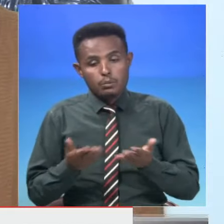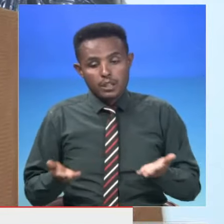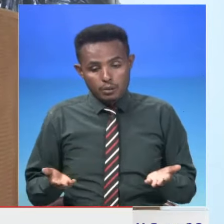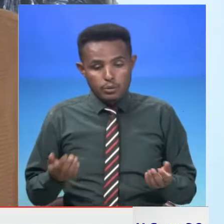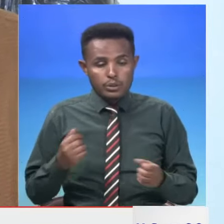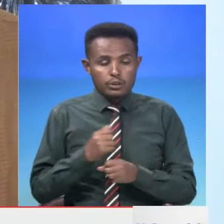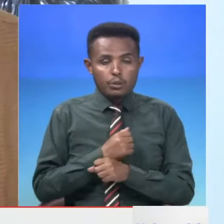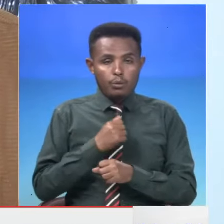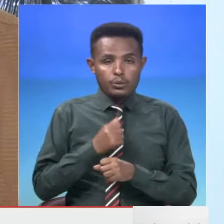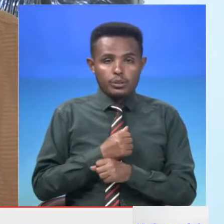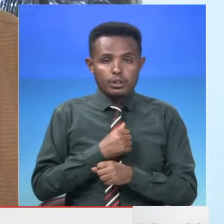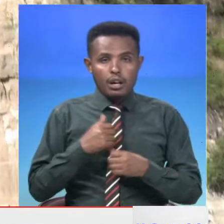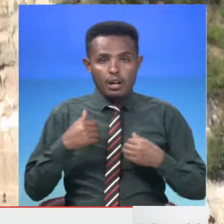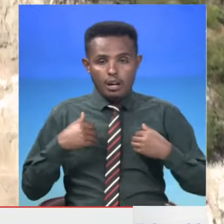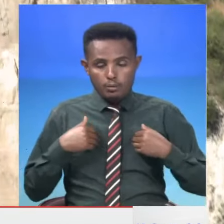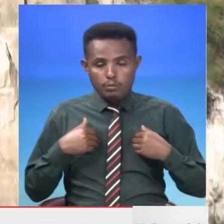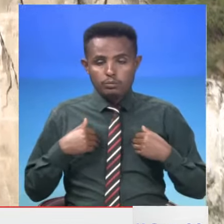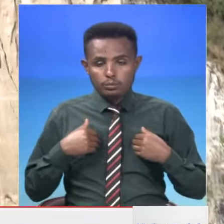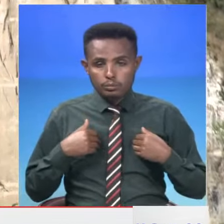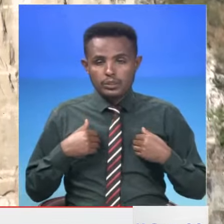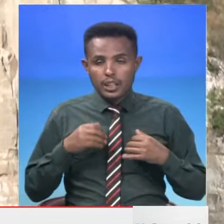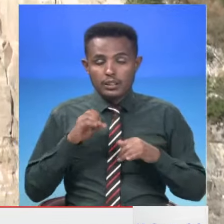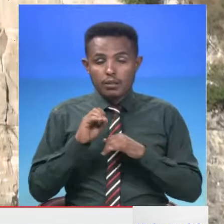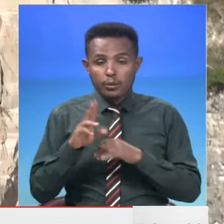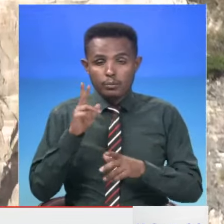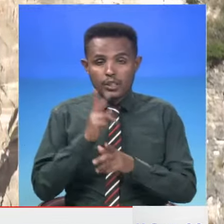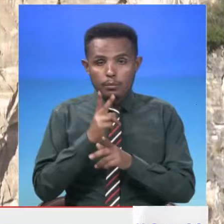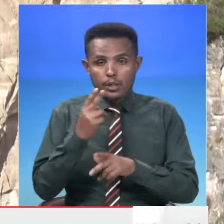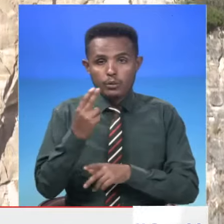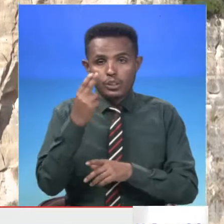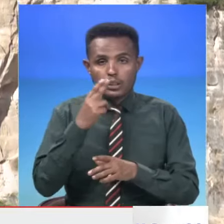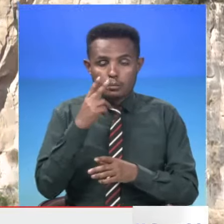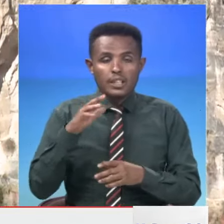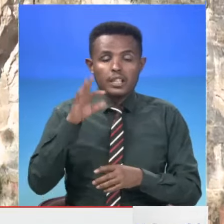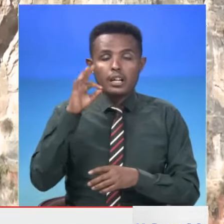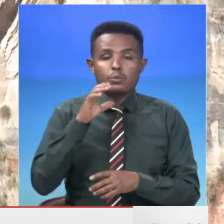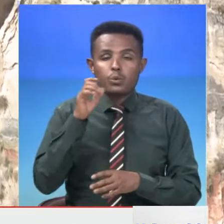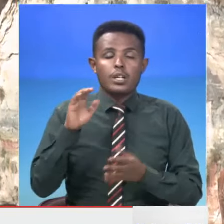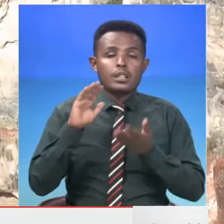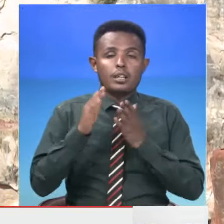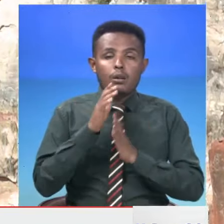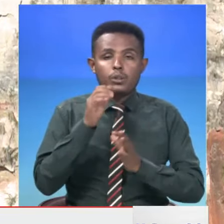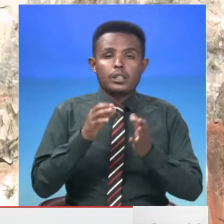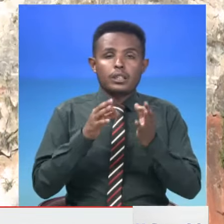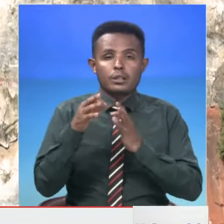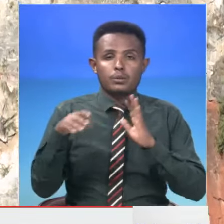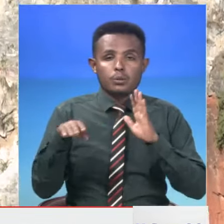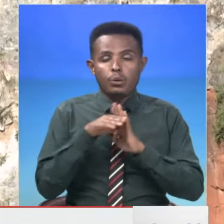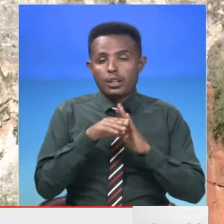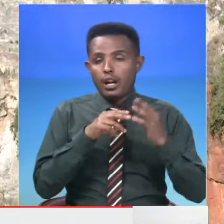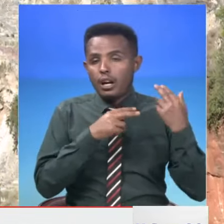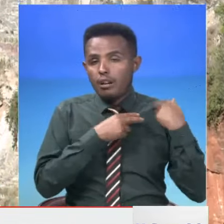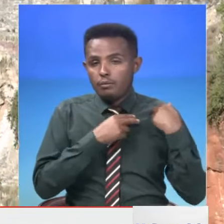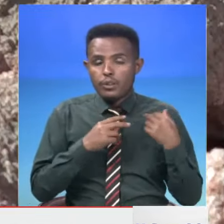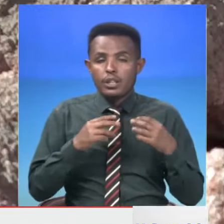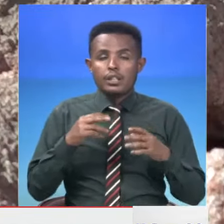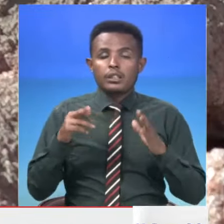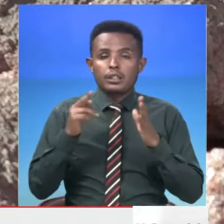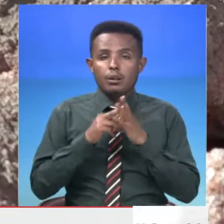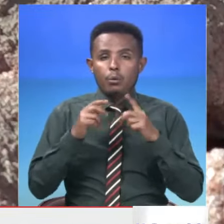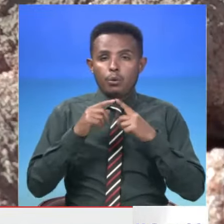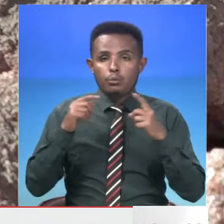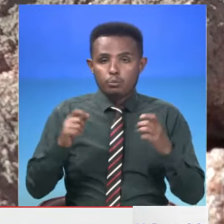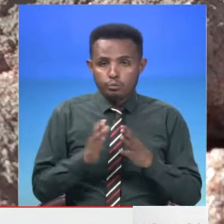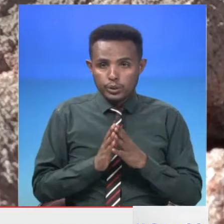ስራዎች ች አሉ። ከዘርፉ የሚጠበቀውን ጥቅም እያገኙ እንዳልሆነ የተናገሩት ተወካይ ሃላፊው ህገወጥ ነጋዴዎችን በመከላከል እና